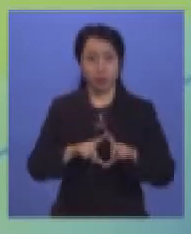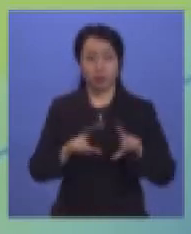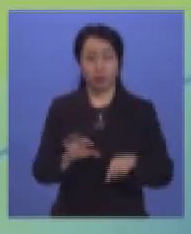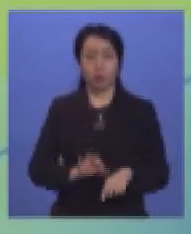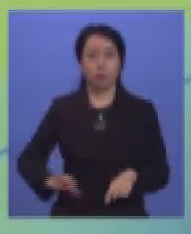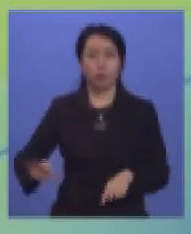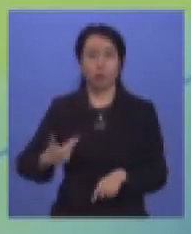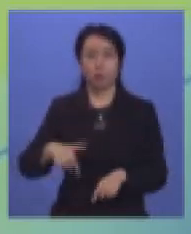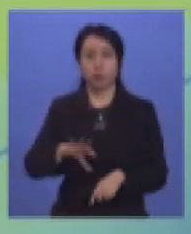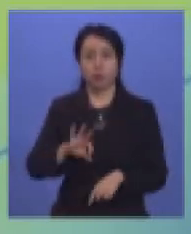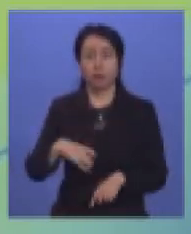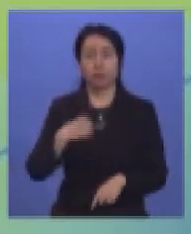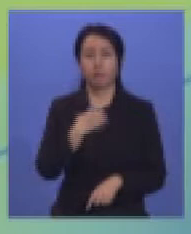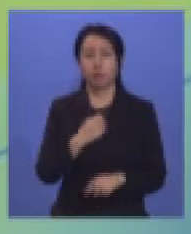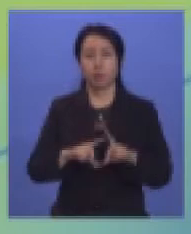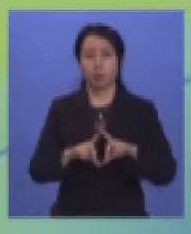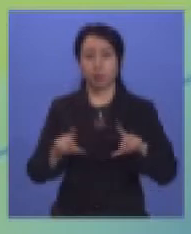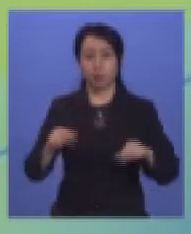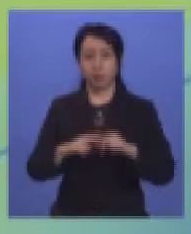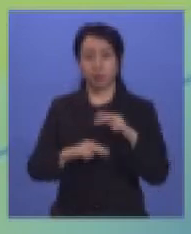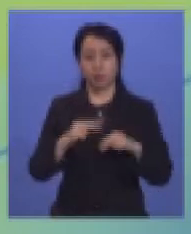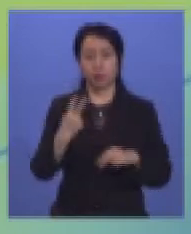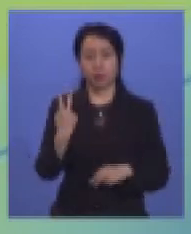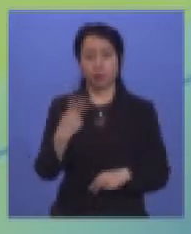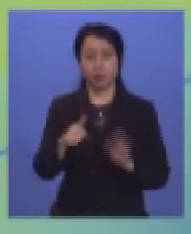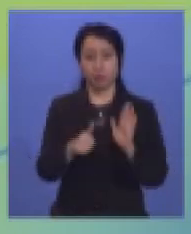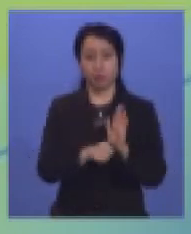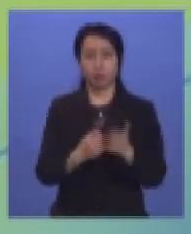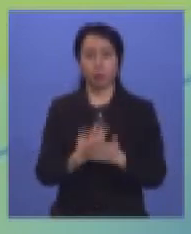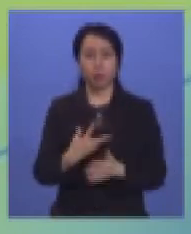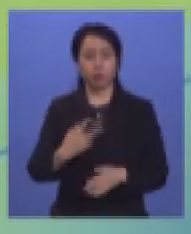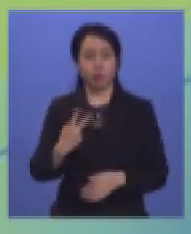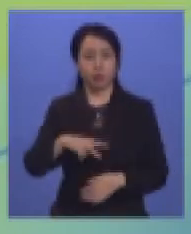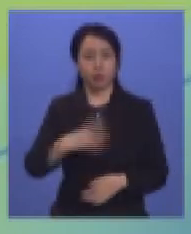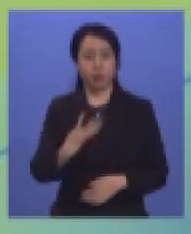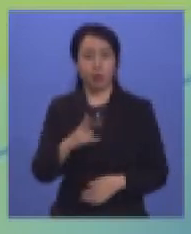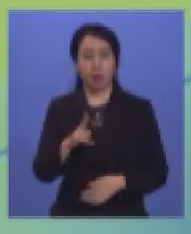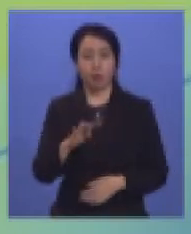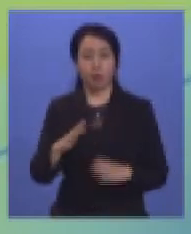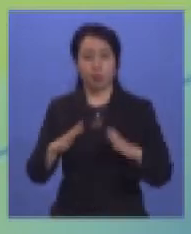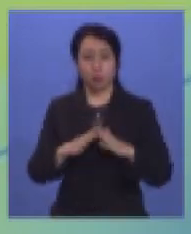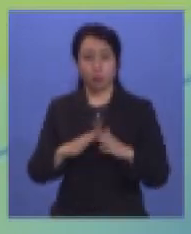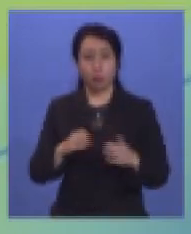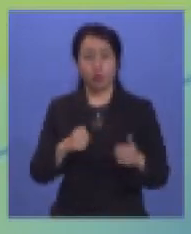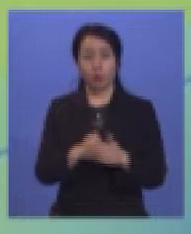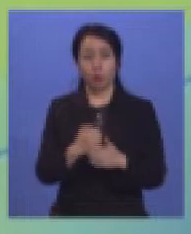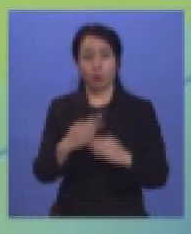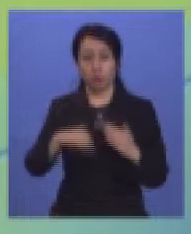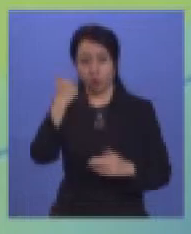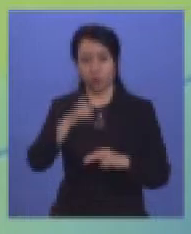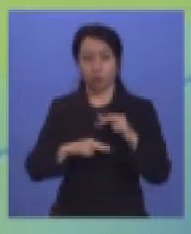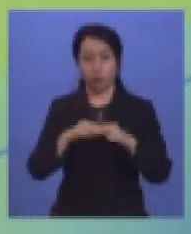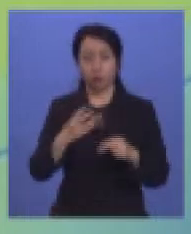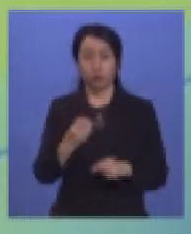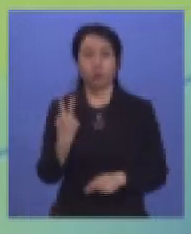области наряду с социально значимыми объектами возводится 26 бюджетных и 24 коммерческих дома до конца года построят